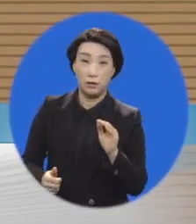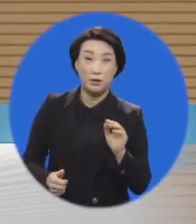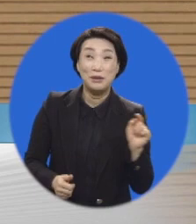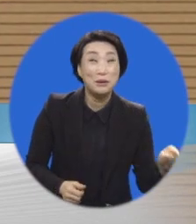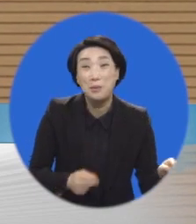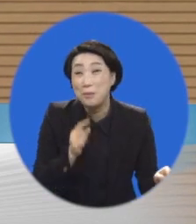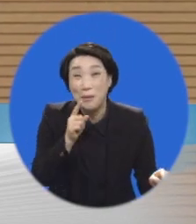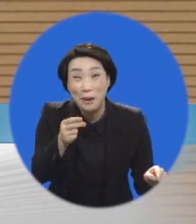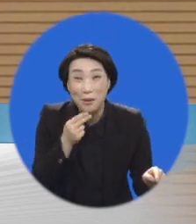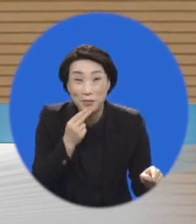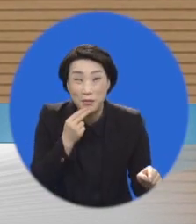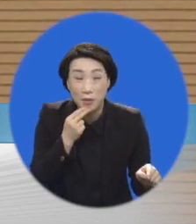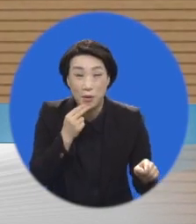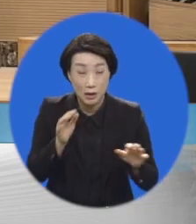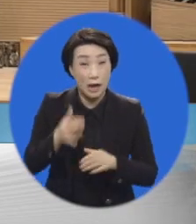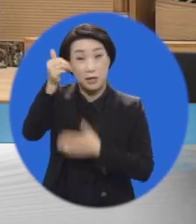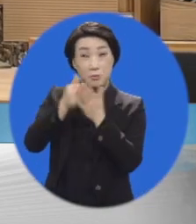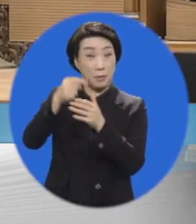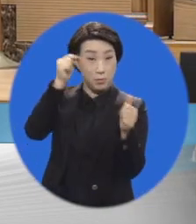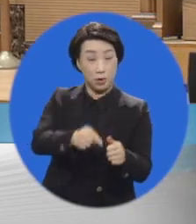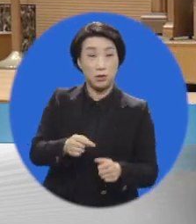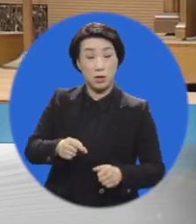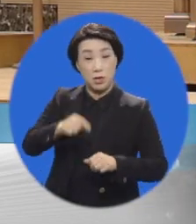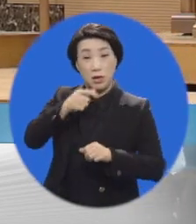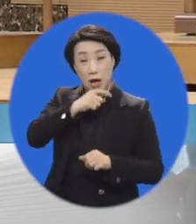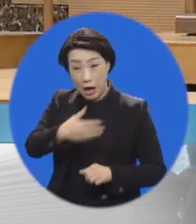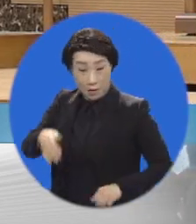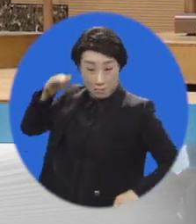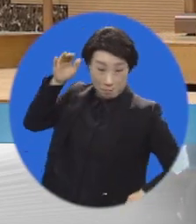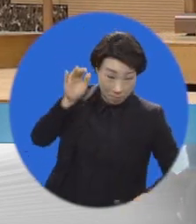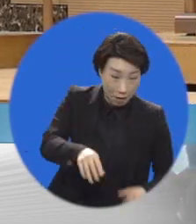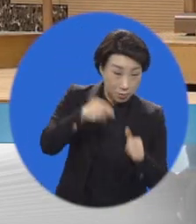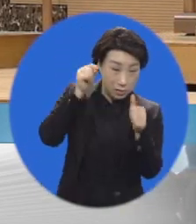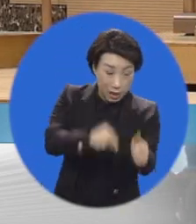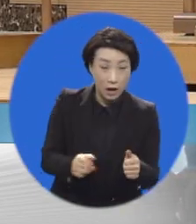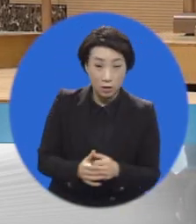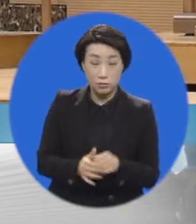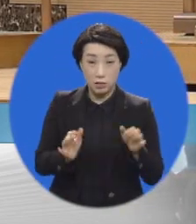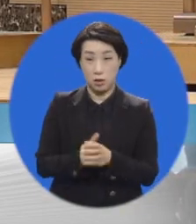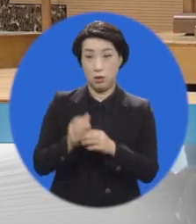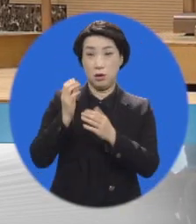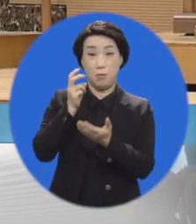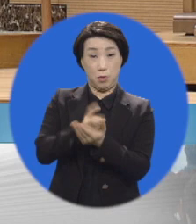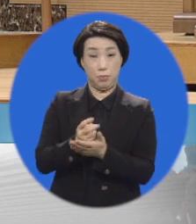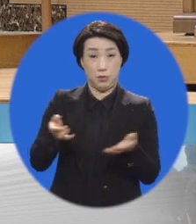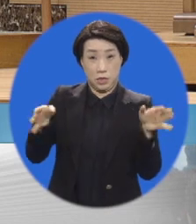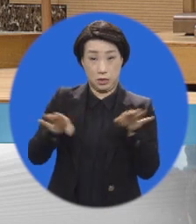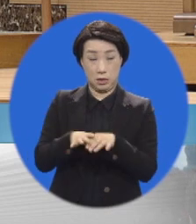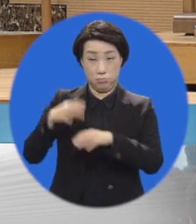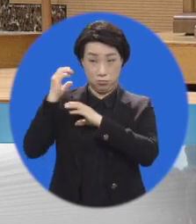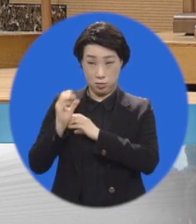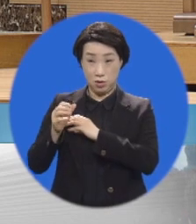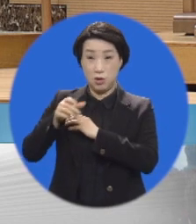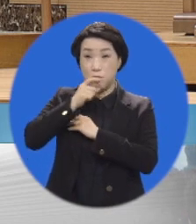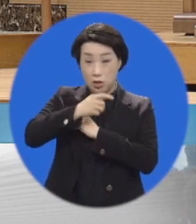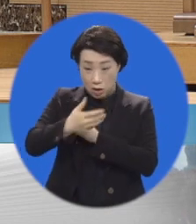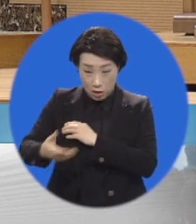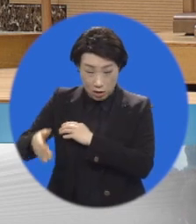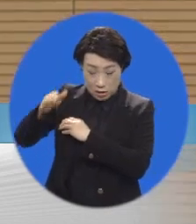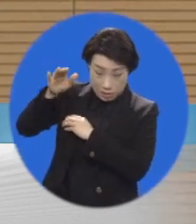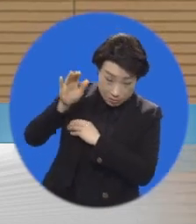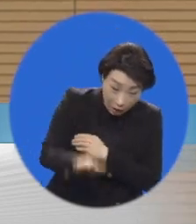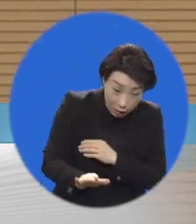안 오는 거야. 밟어 착 밟자마자 물이 딱 서버려. 아랫물은 흘러가